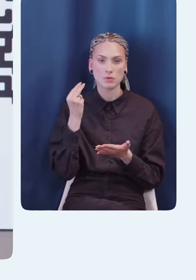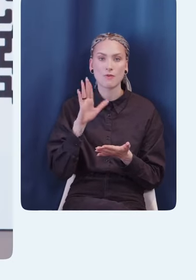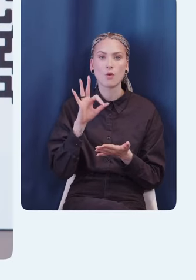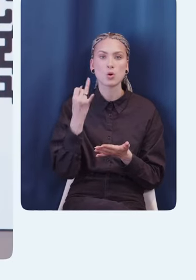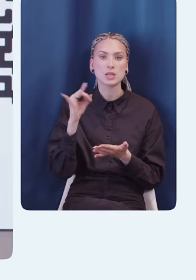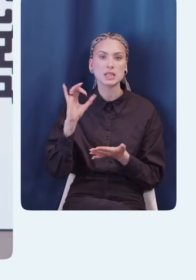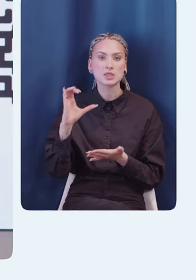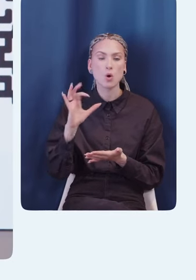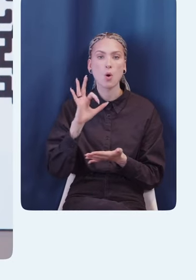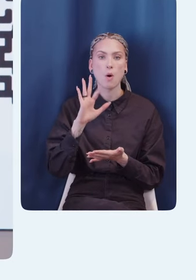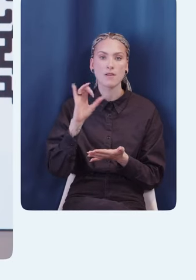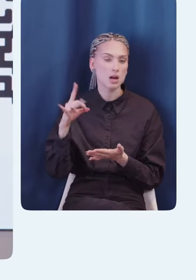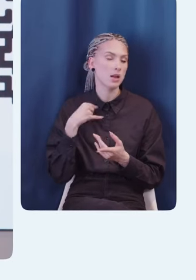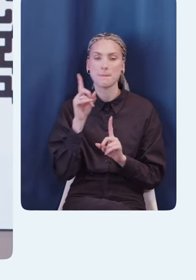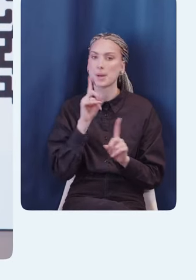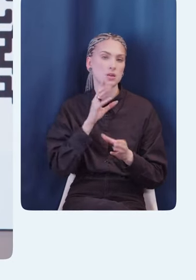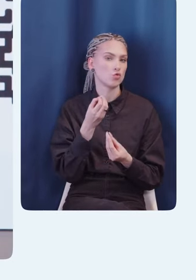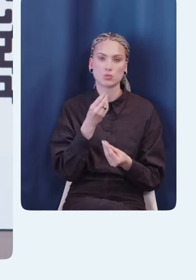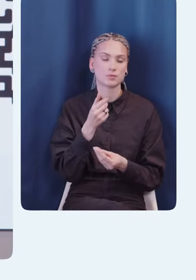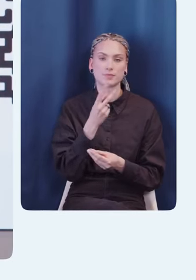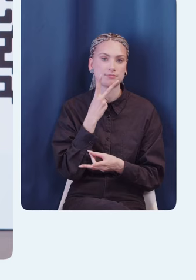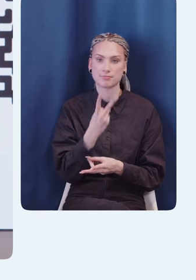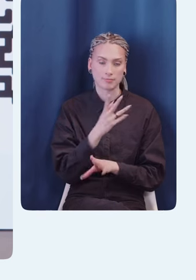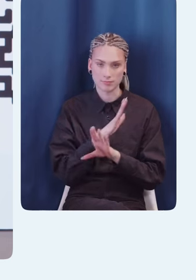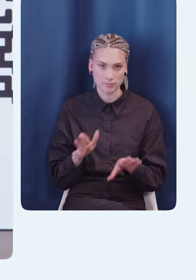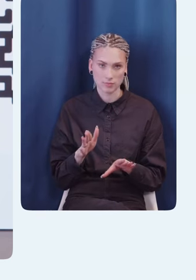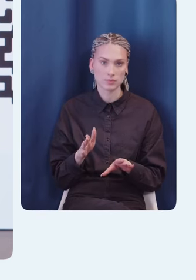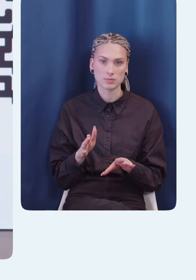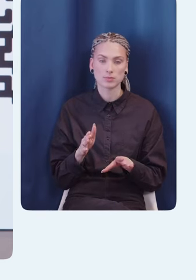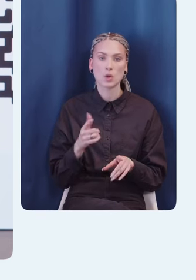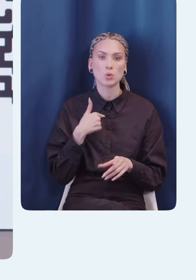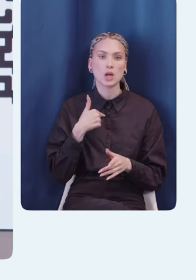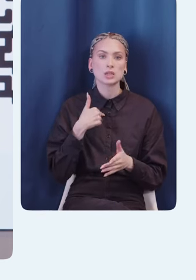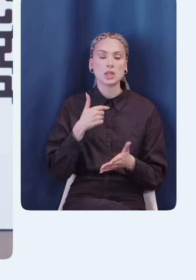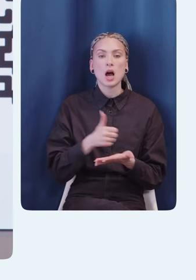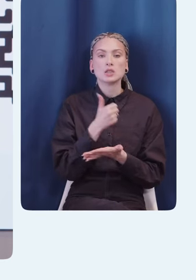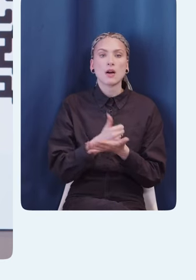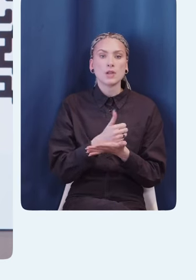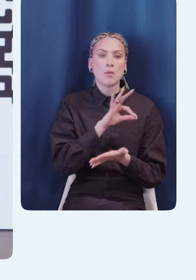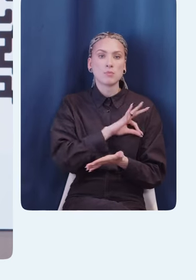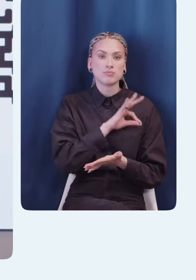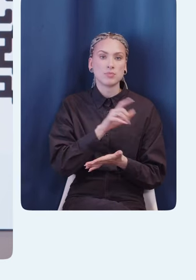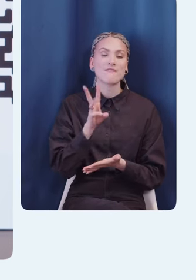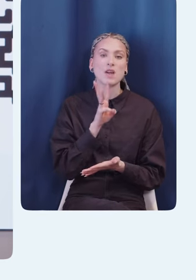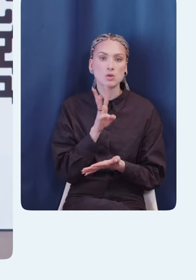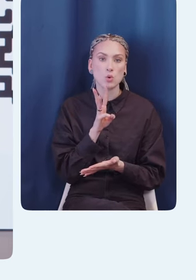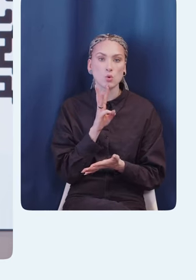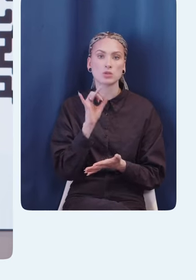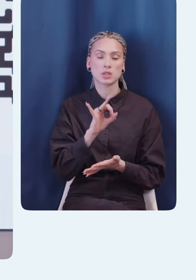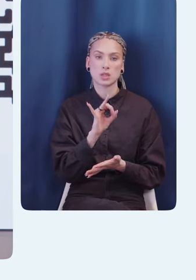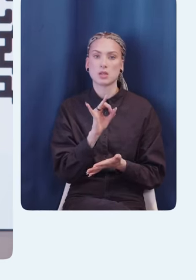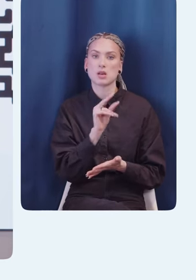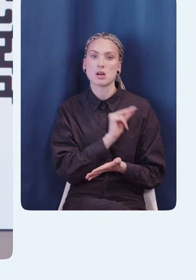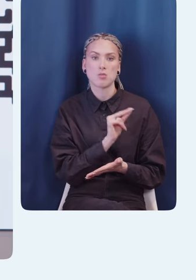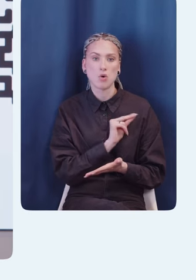еще пока не добрался до него. То есть, так как у нас основная аудитория, она все-таки пользуется Windows и работает